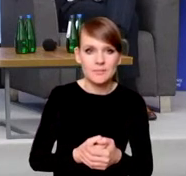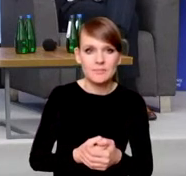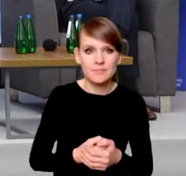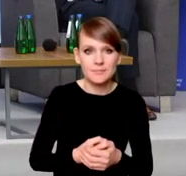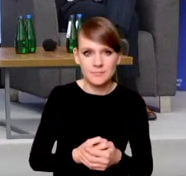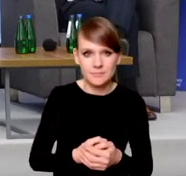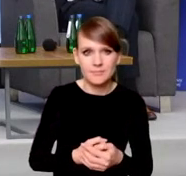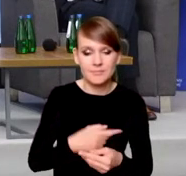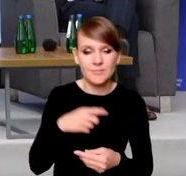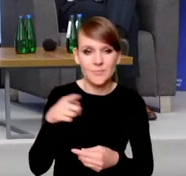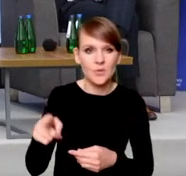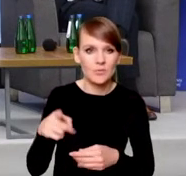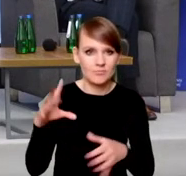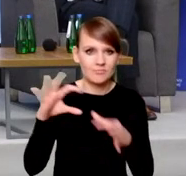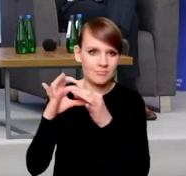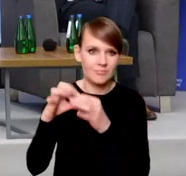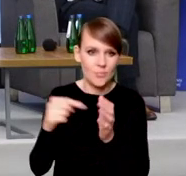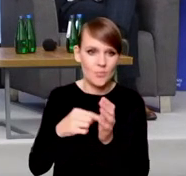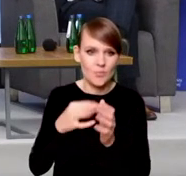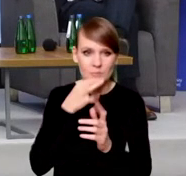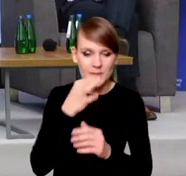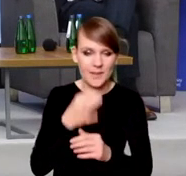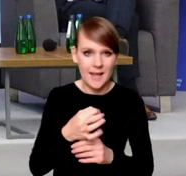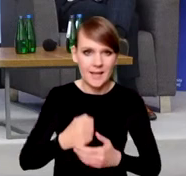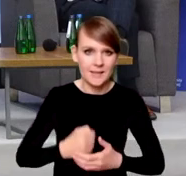mówił pan rektor Wachowiak.